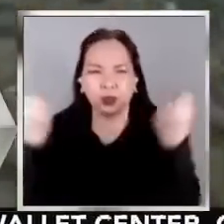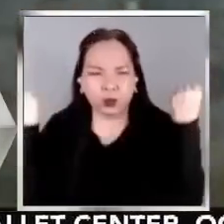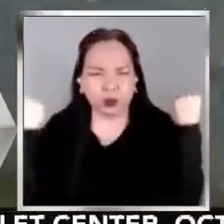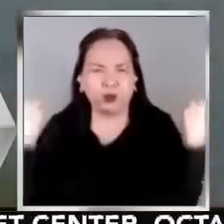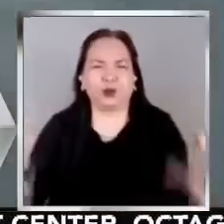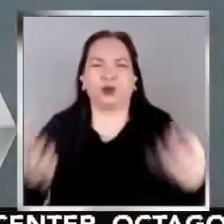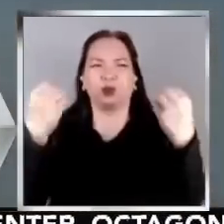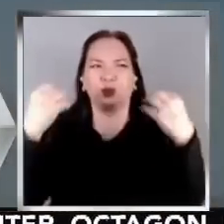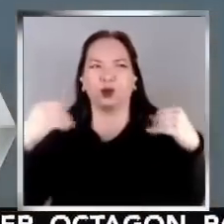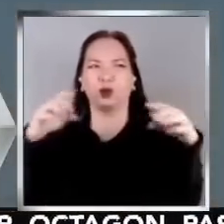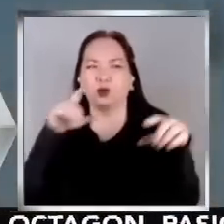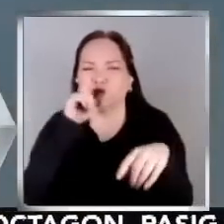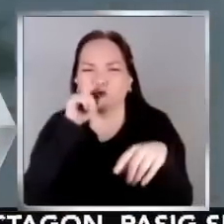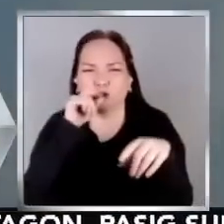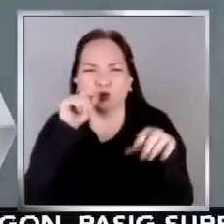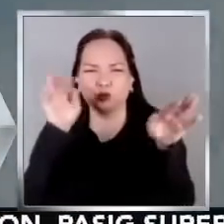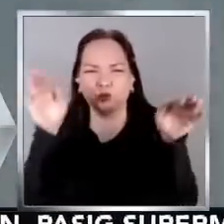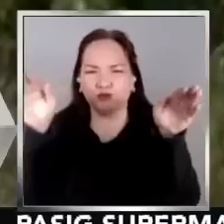seabird.